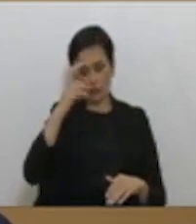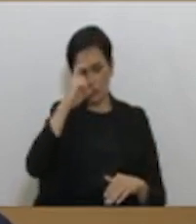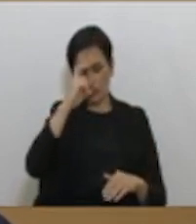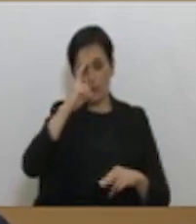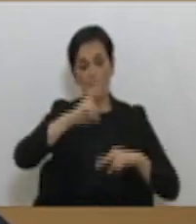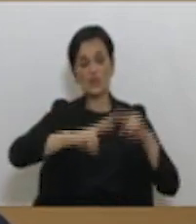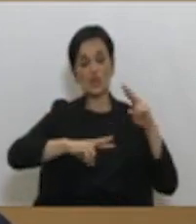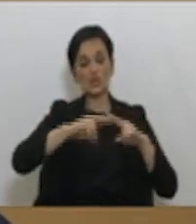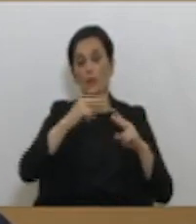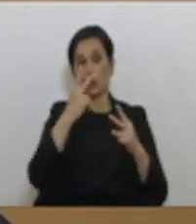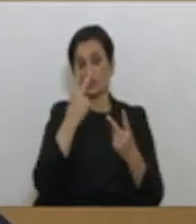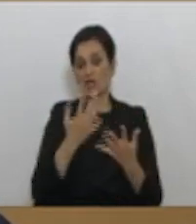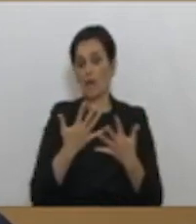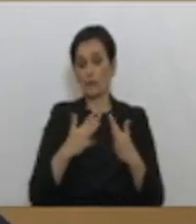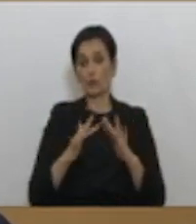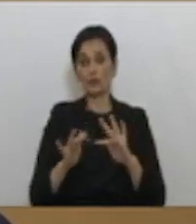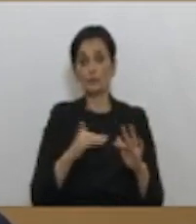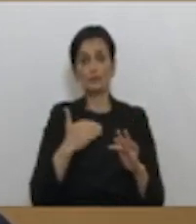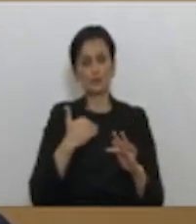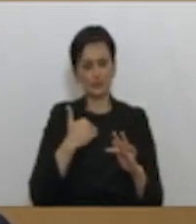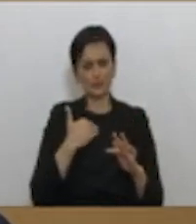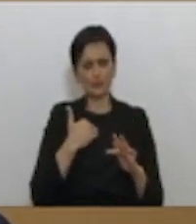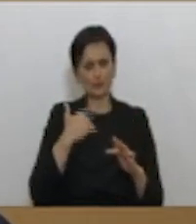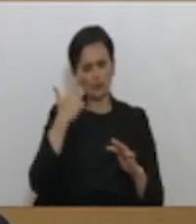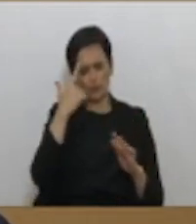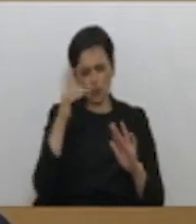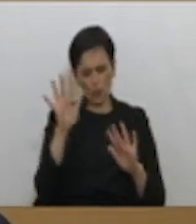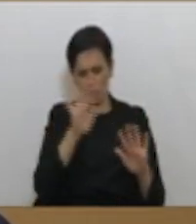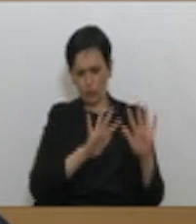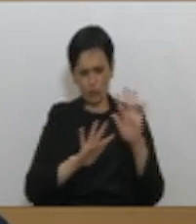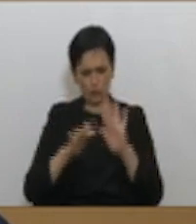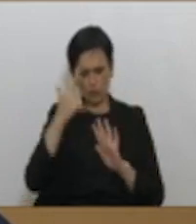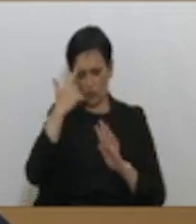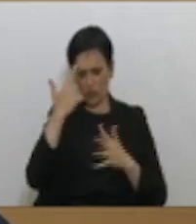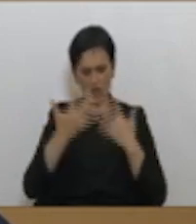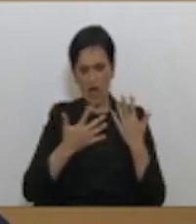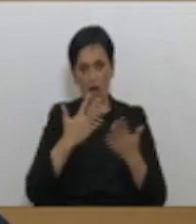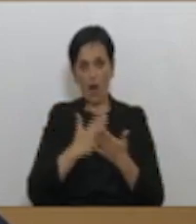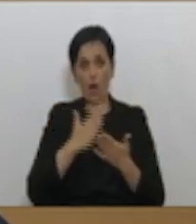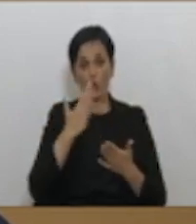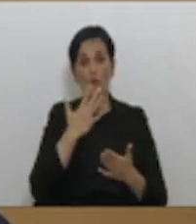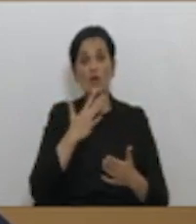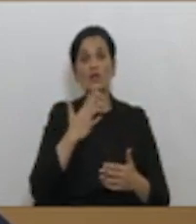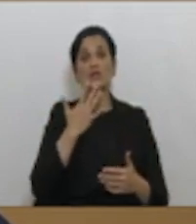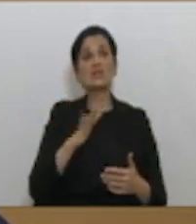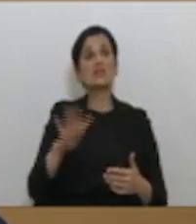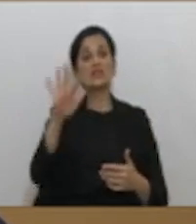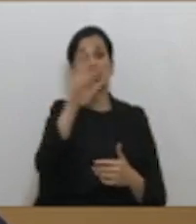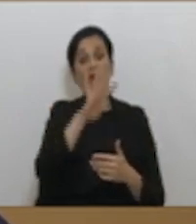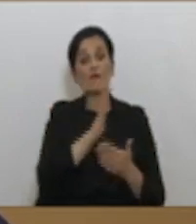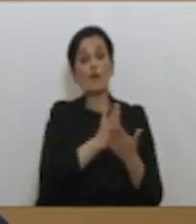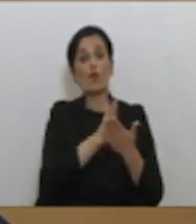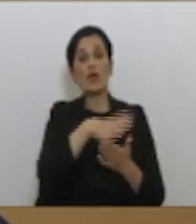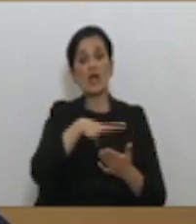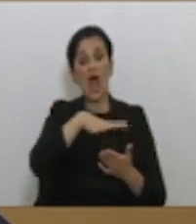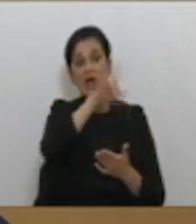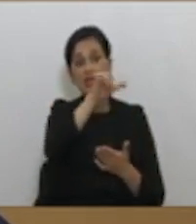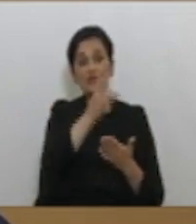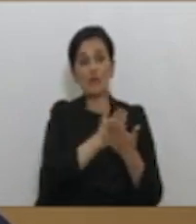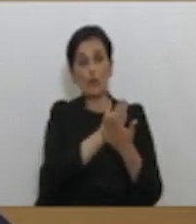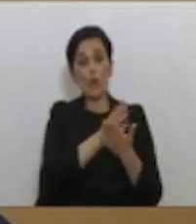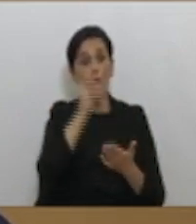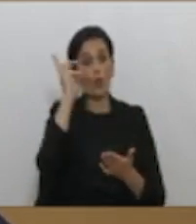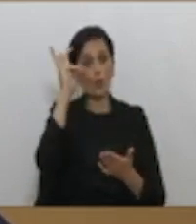მშენებლობის საქმეში. Ჩვენთვის გარკვეულწილად ბუნდოვანი და გაუგებარია საზღვარგარეთ მოღვაწე საქართველოს ელჩების და დიპლომატიური